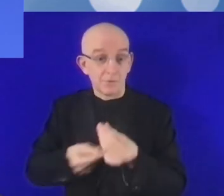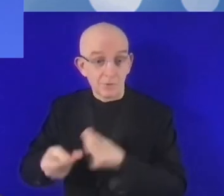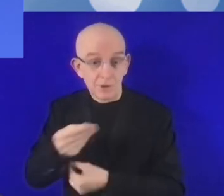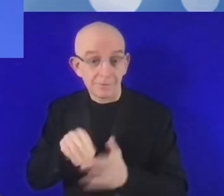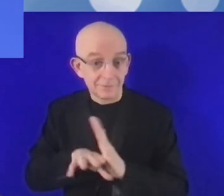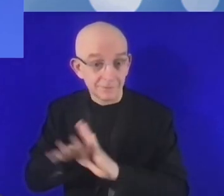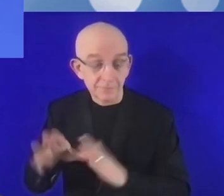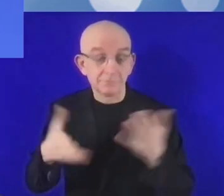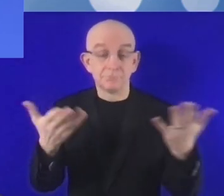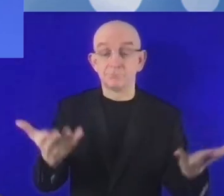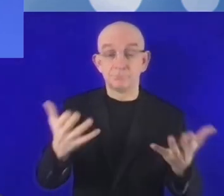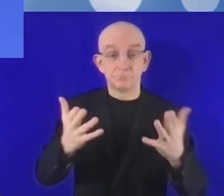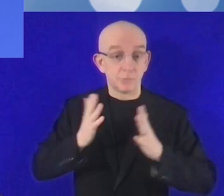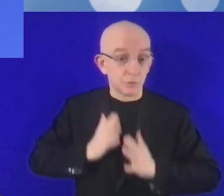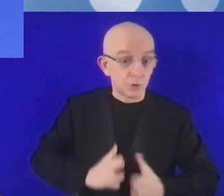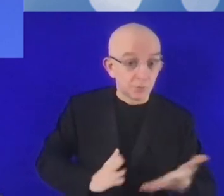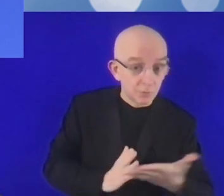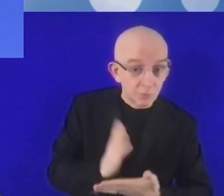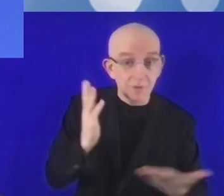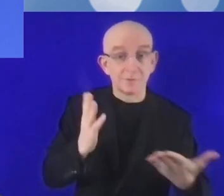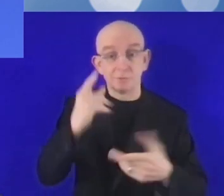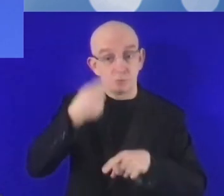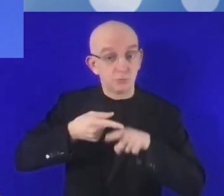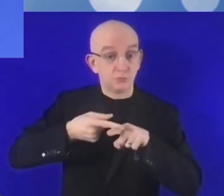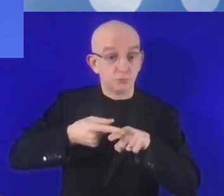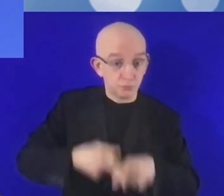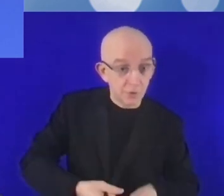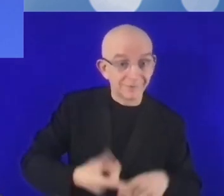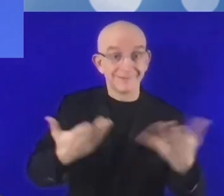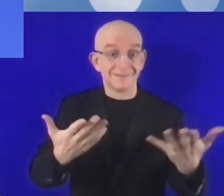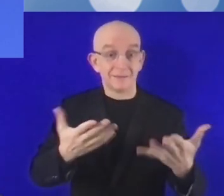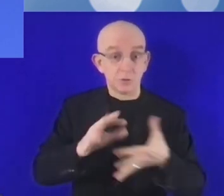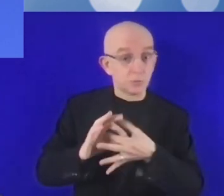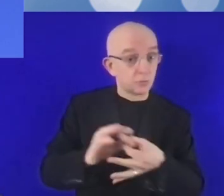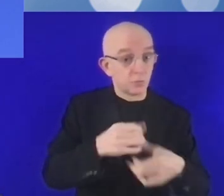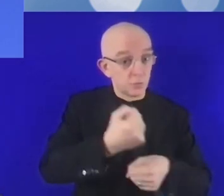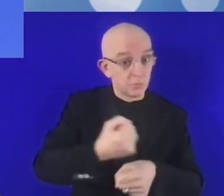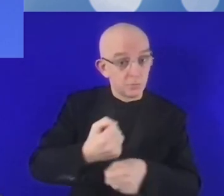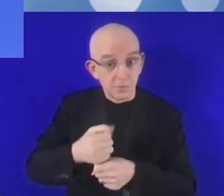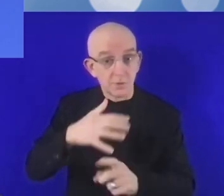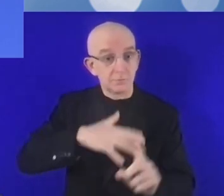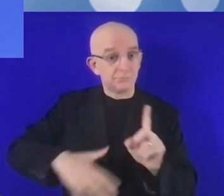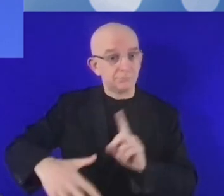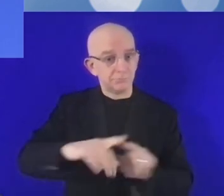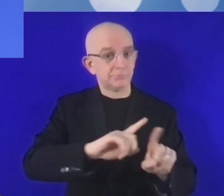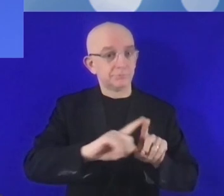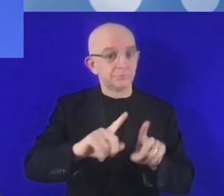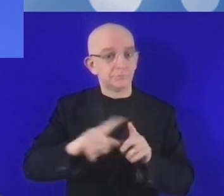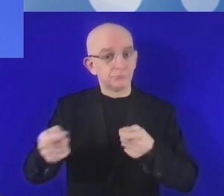的影响，还有经济发展、人权、信任、合作等等。